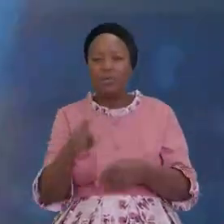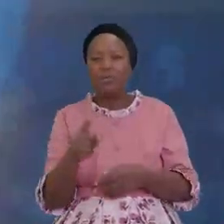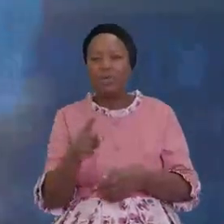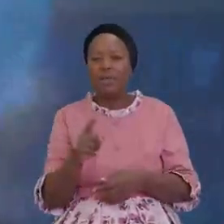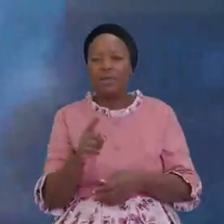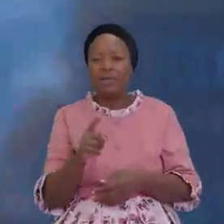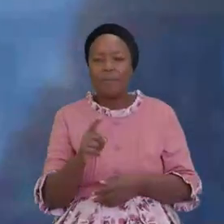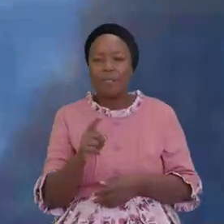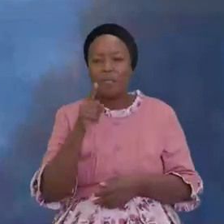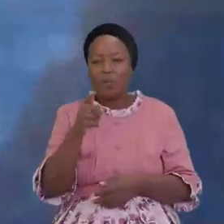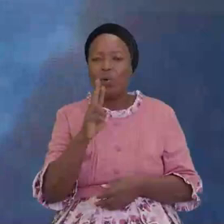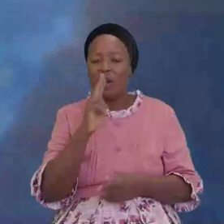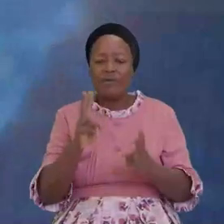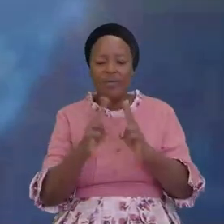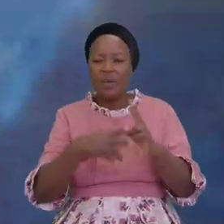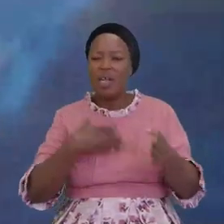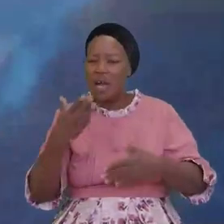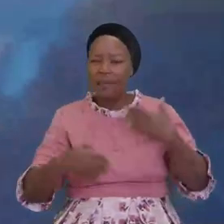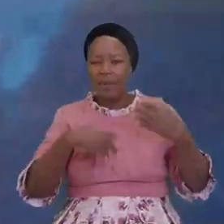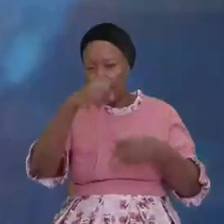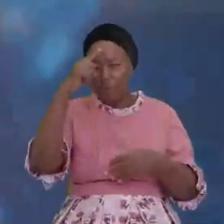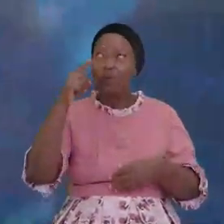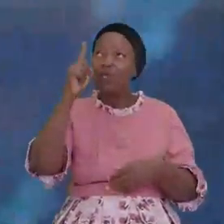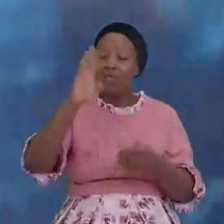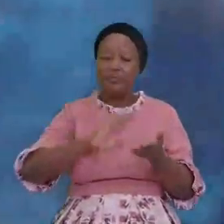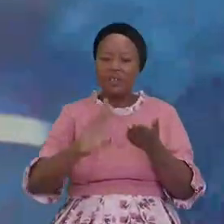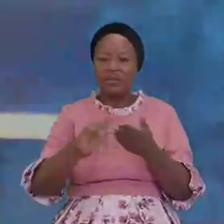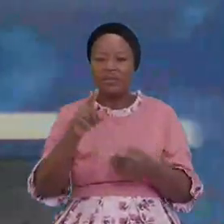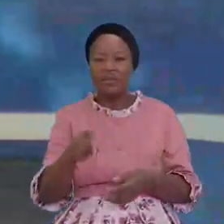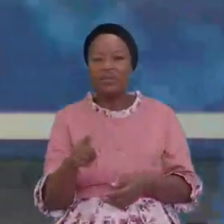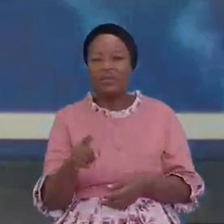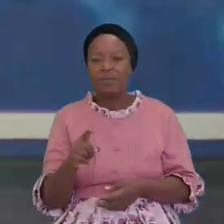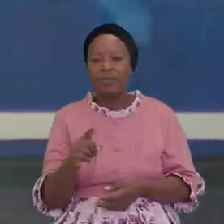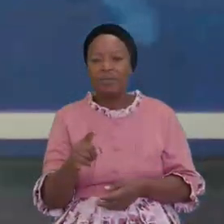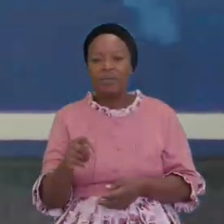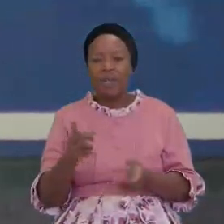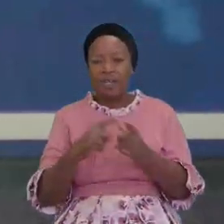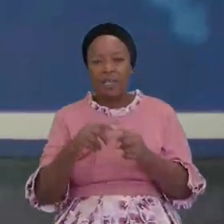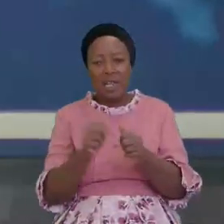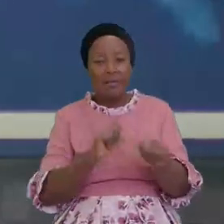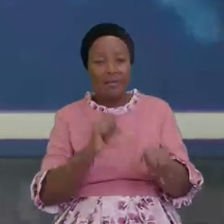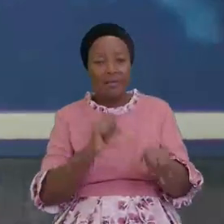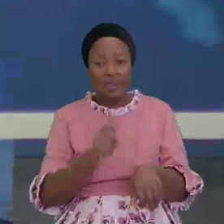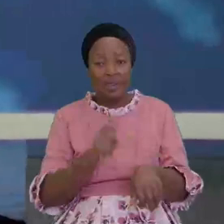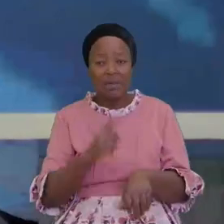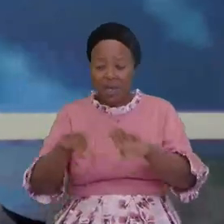si reconnaissant parce qu'il t'a pardonné. Tu es si heureux parce qu'il t'a pardonné.